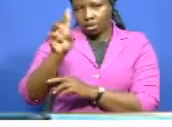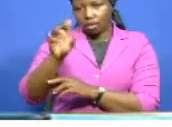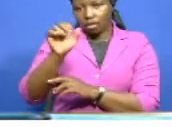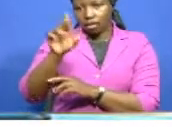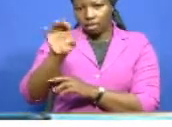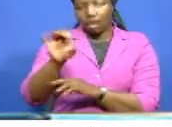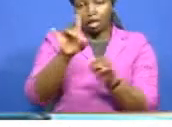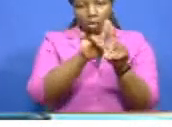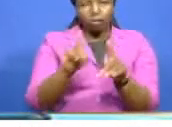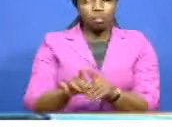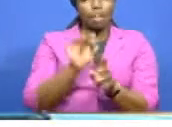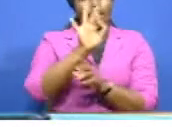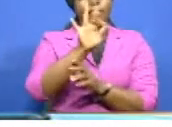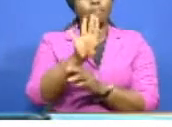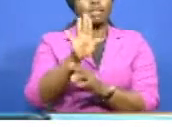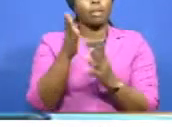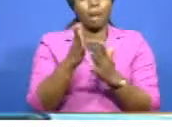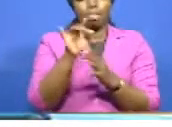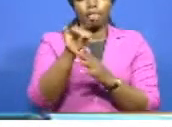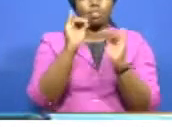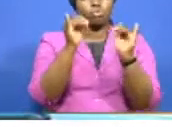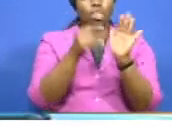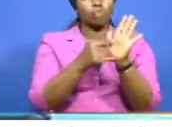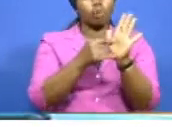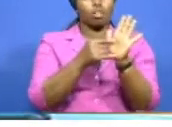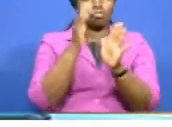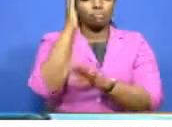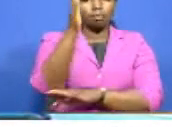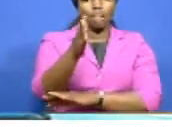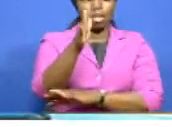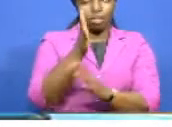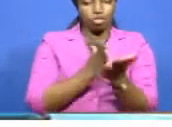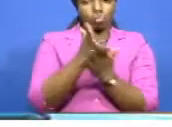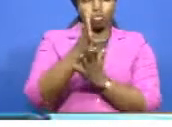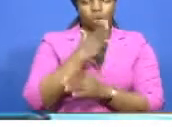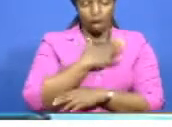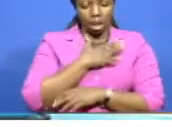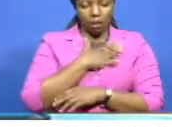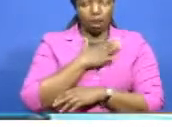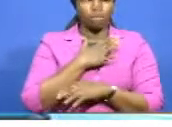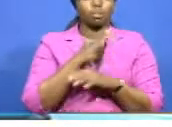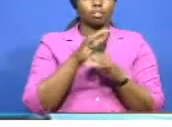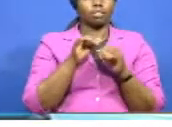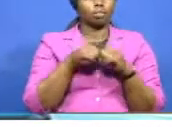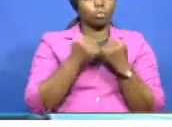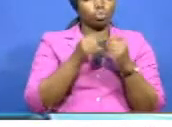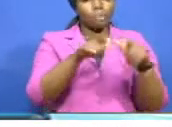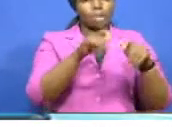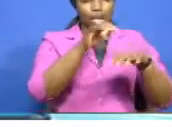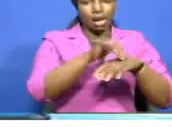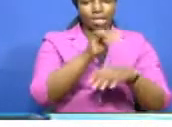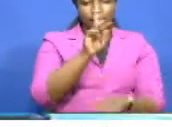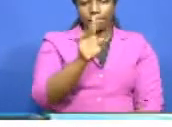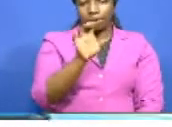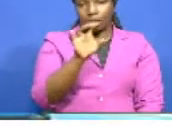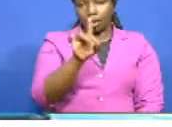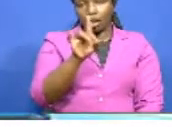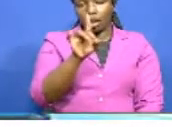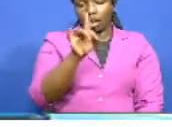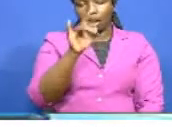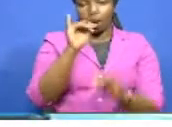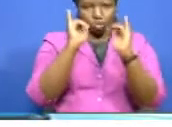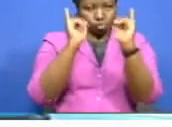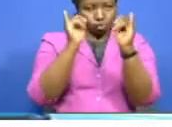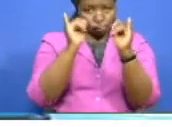hizi zinapeperushwa moja kwa moja kupitia kwenye mtandao wetu wa @KBC Channel 1 News. Na basi mtazamaji,